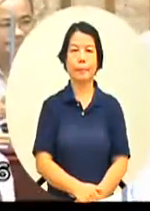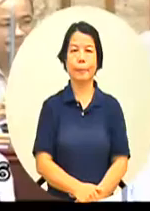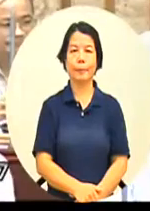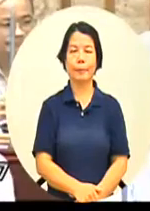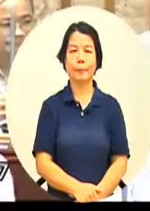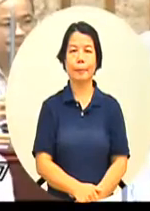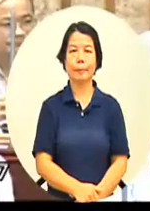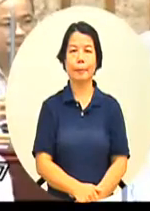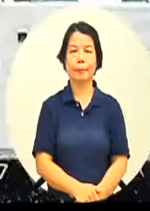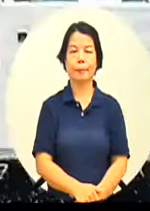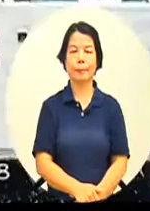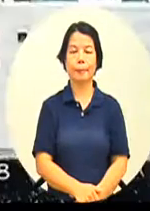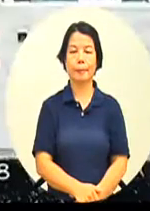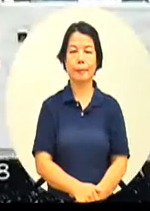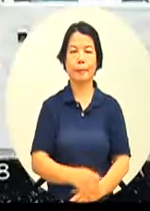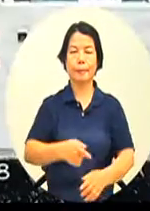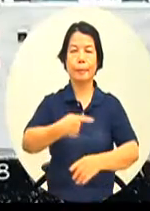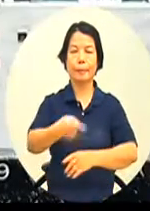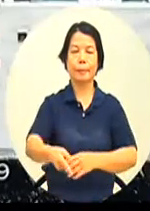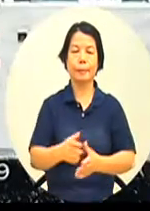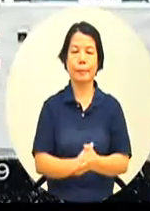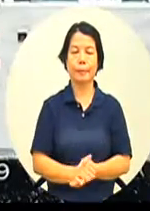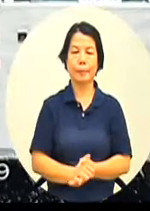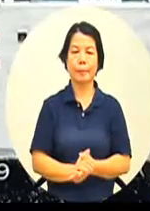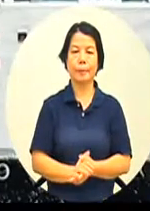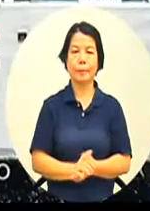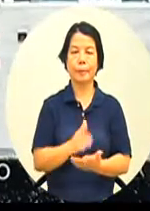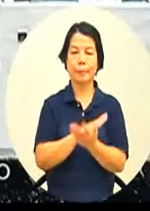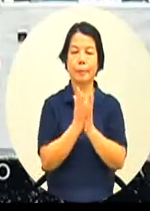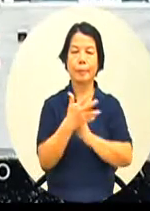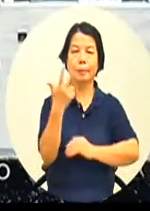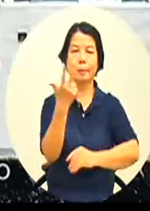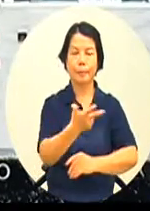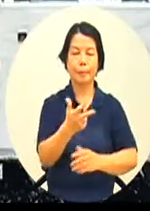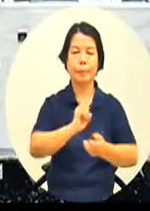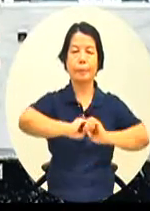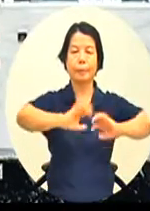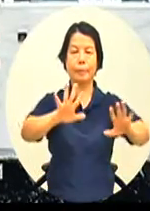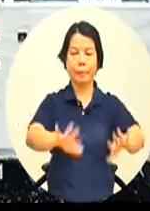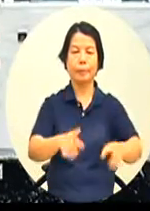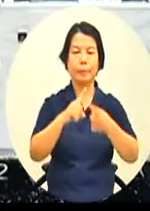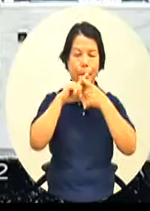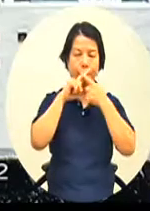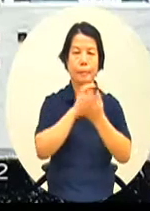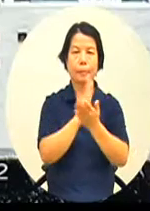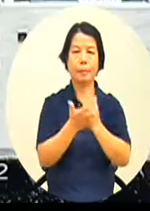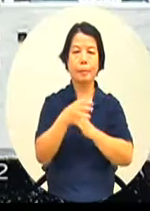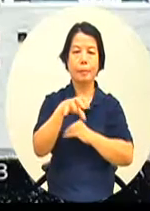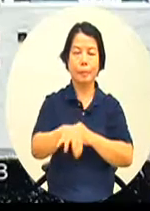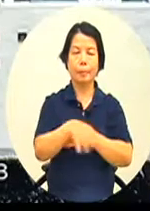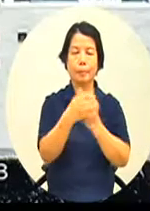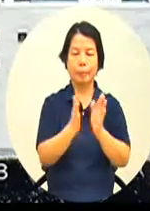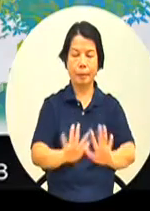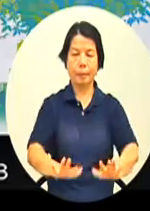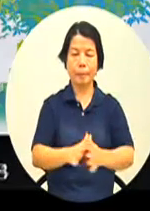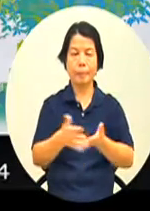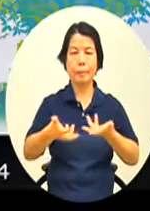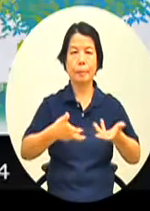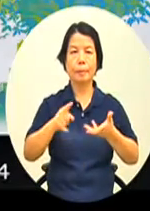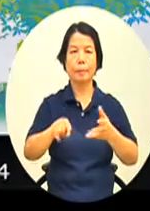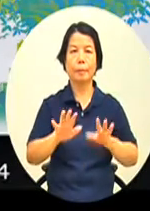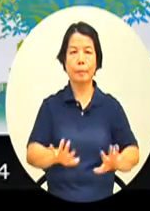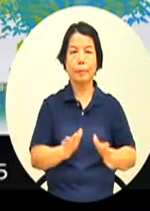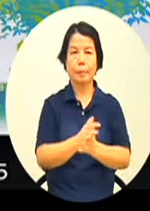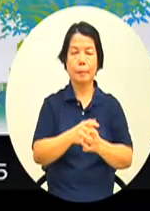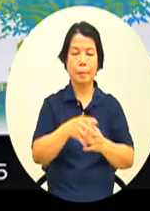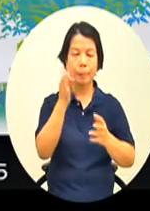好，谢谢。接下来我们就从秘书处从七个面向来跟大会报告秘书处近期的一个工作绩效哦。首先在让世界看见